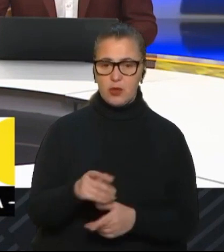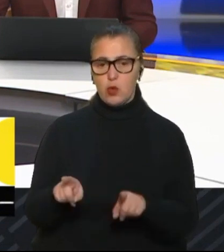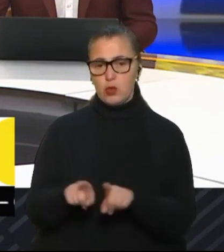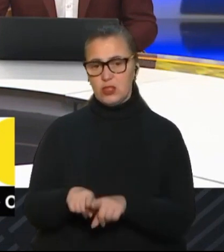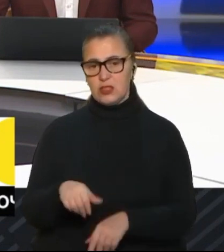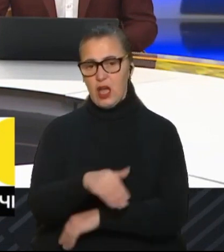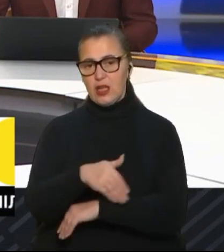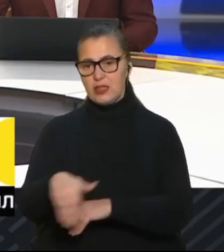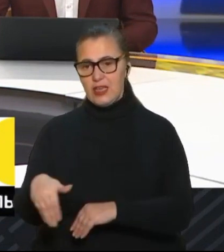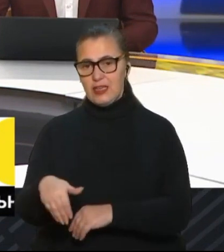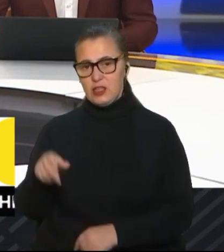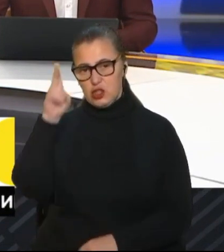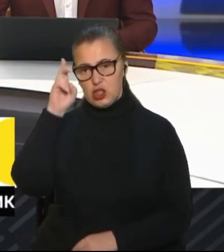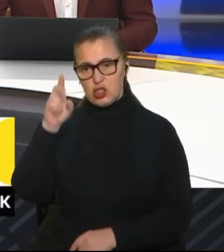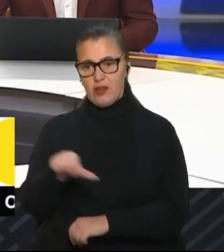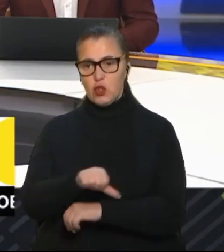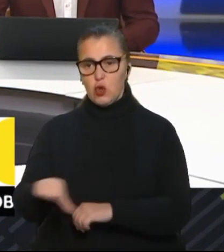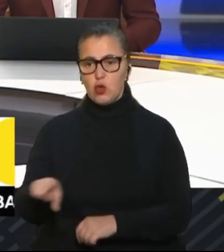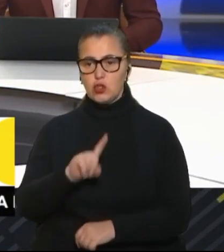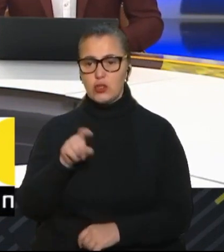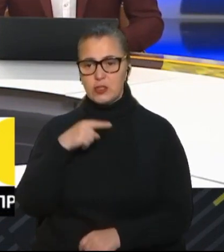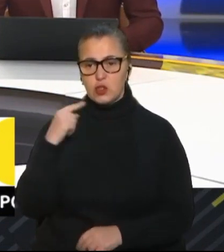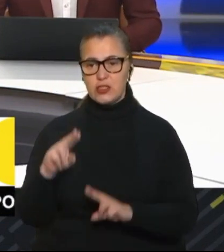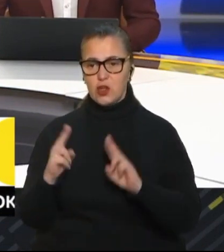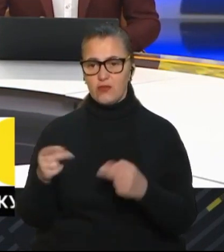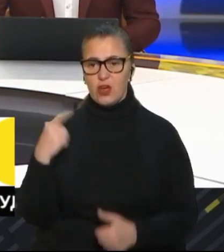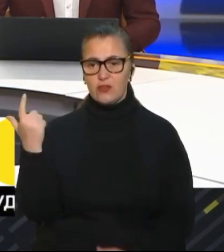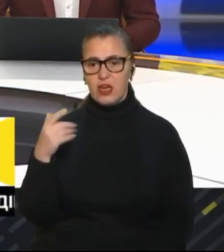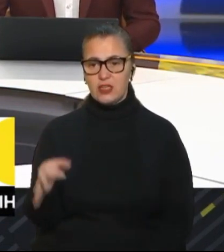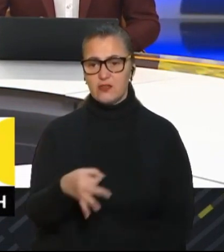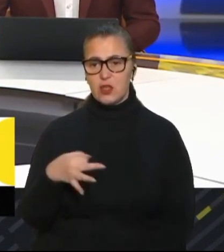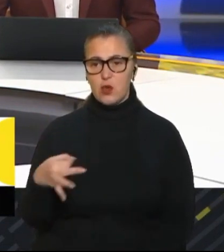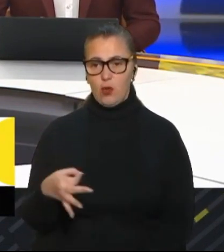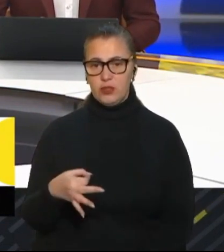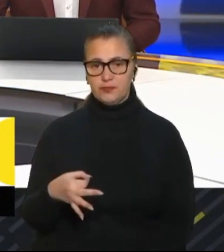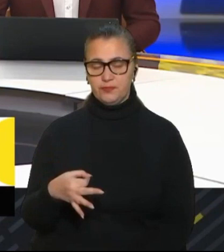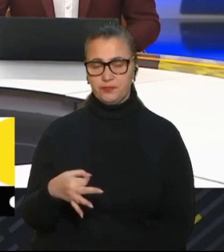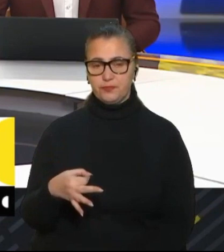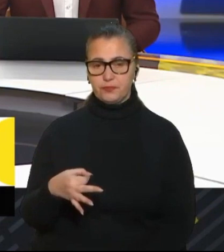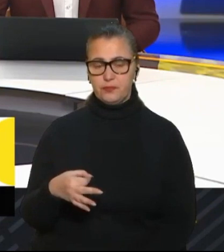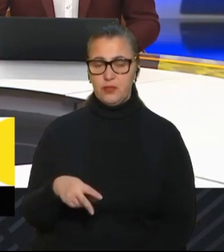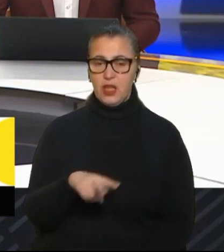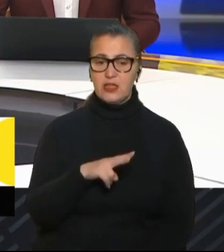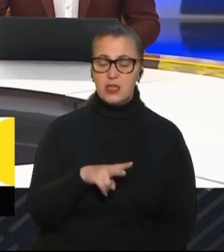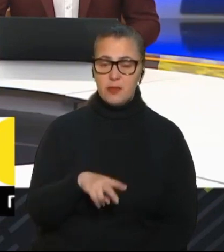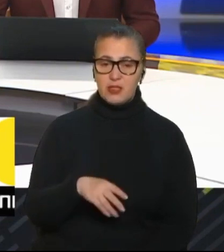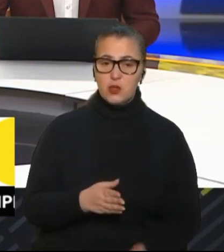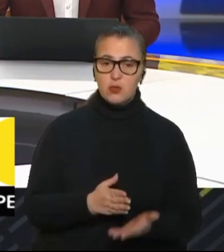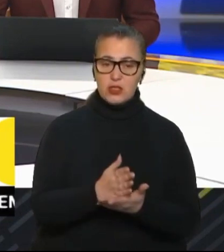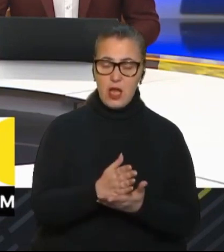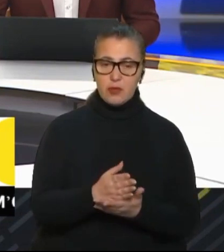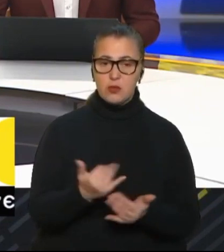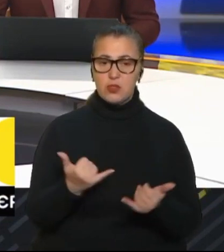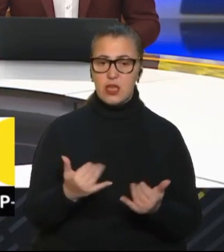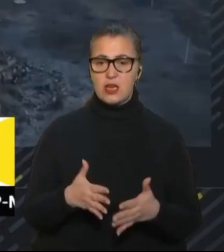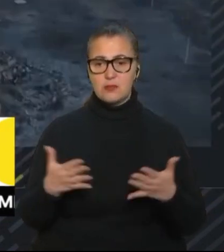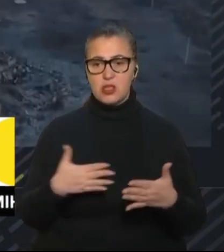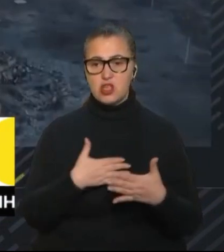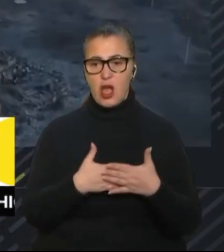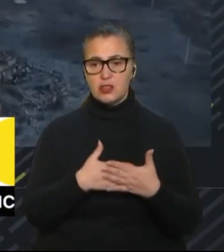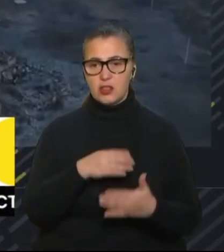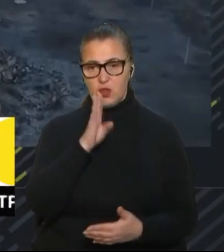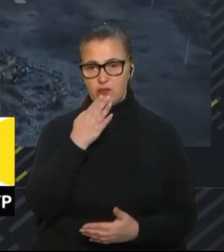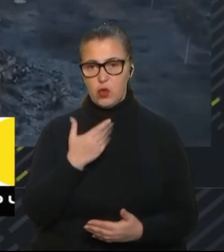лінії державного кордону з Російською Федерацією в Харківській області. На Лиманському напрямку зараз більш активно ворог